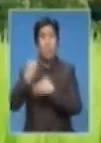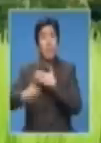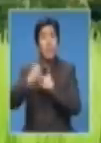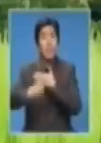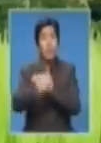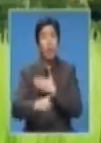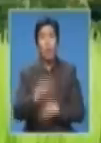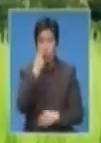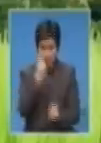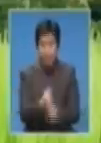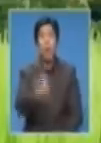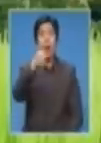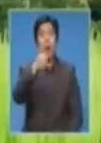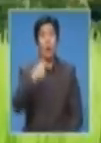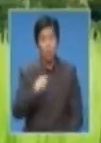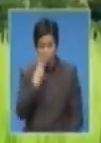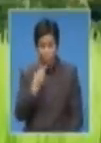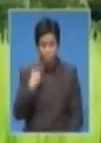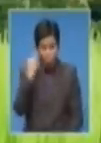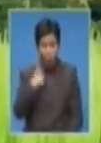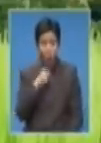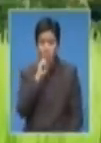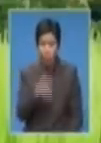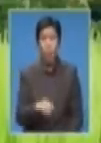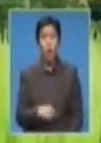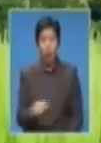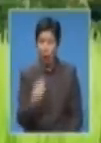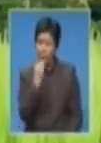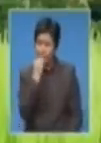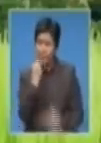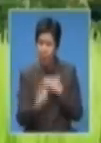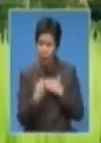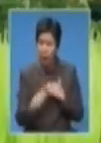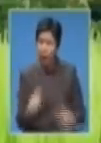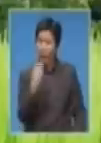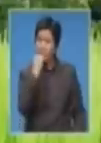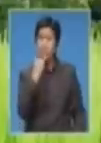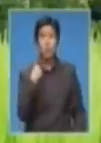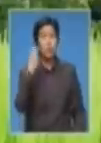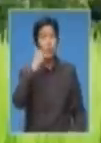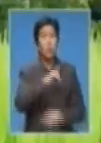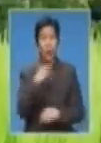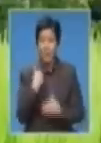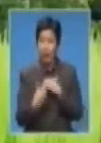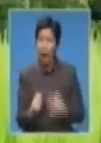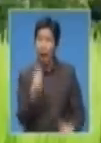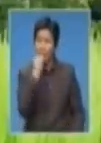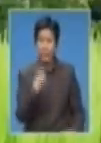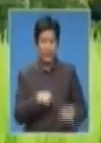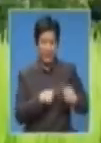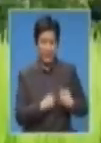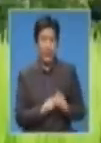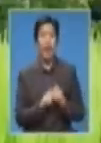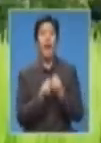เขาก็ทำให้ดูเมื่อวานผมก็เลยไปพูดว่าเออผมก็บอกว่าผมก็ทานขนมปังตอนเช้าเหมือนกันนะทุกวันเลยผมพูดเพื่อให้กำลังใจเขา